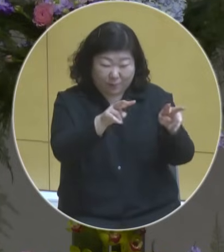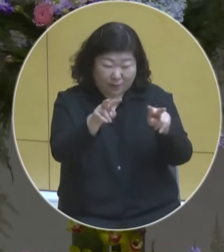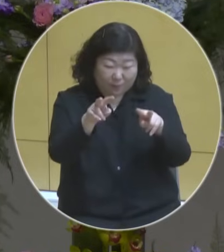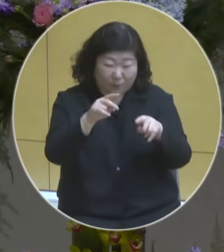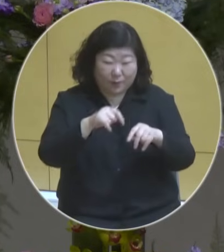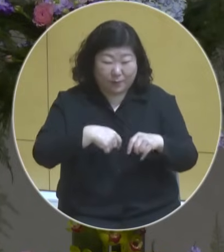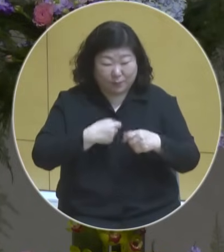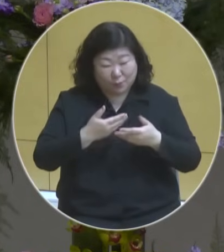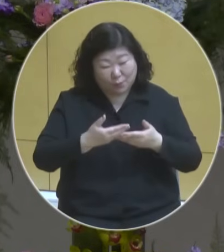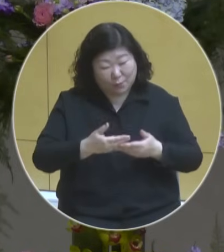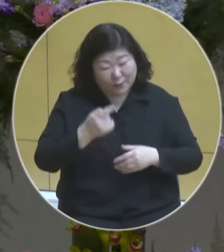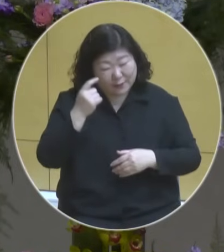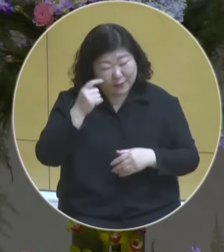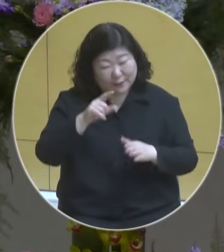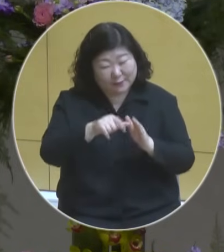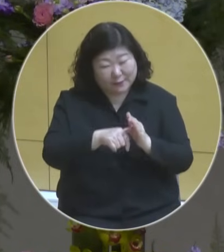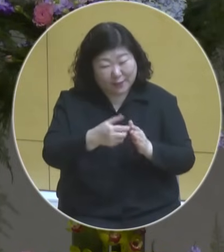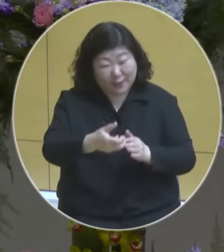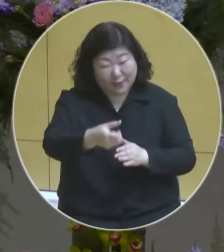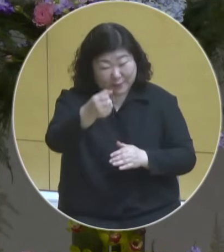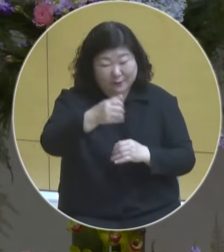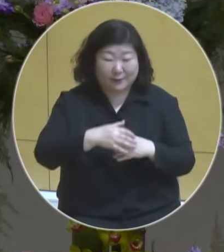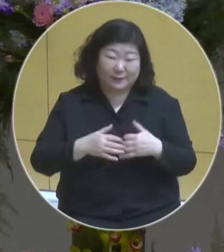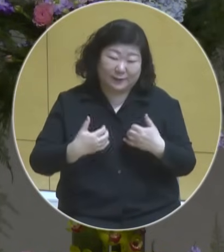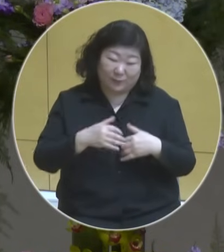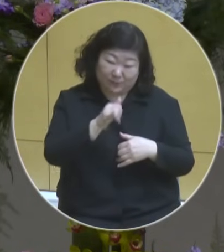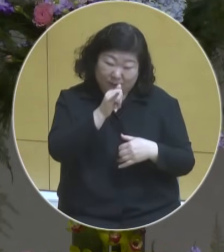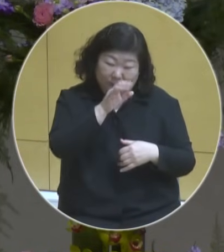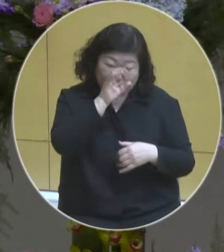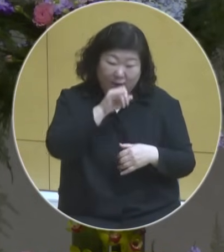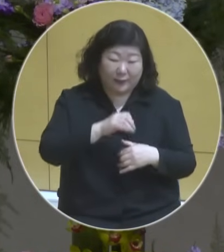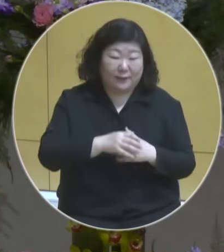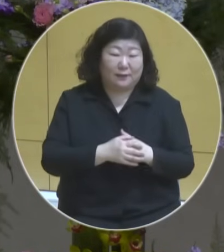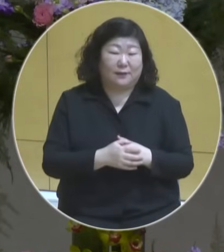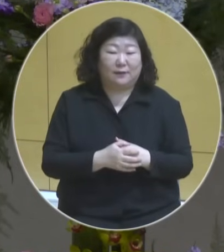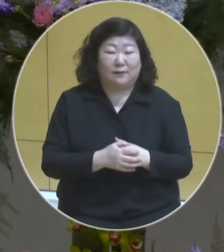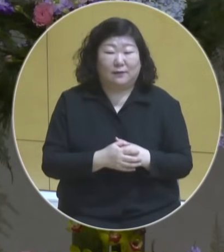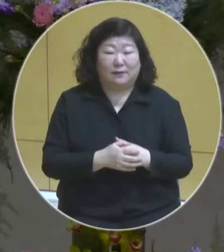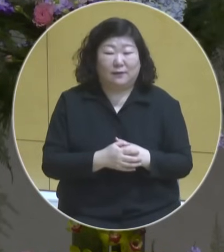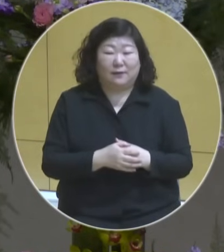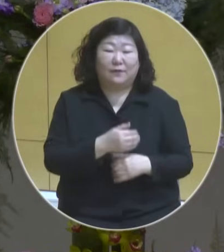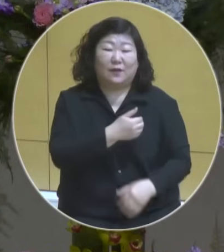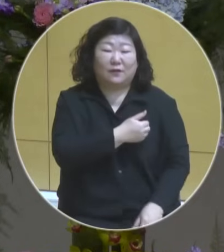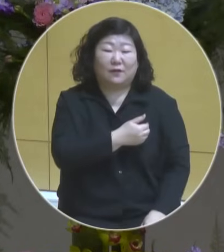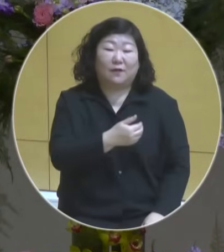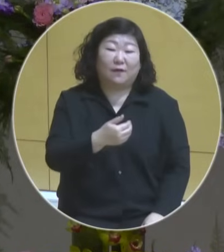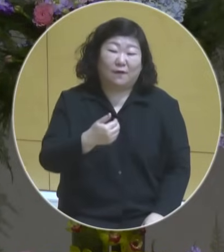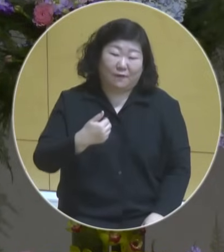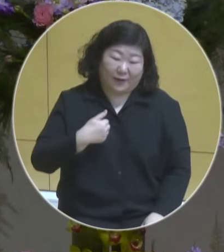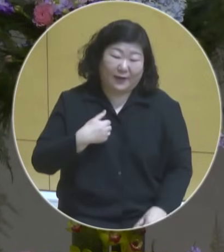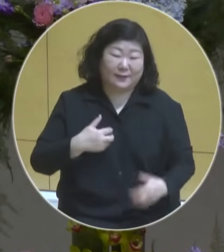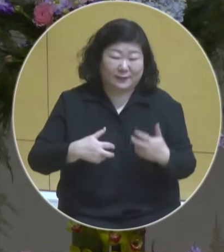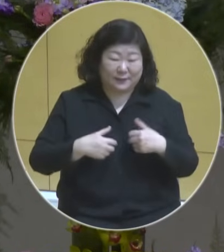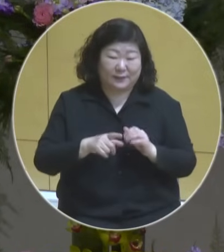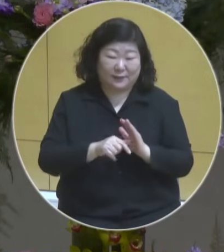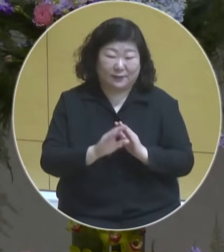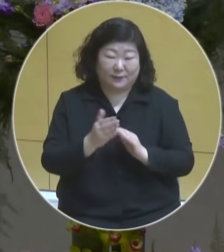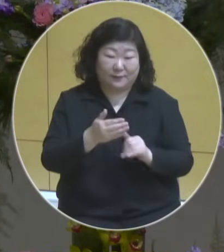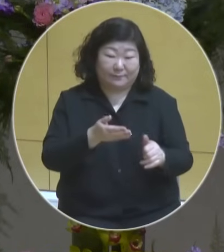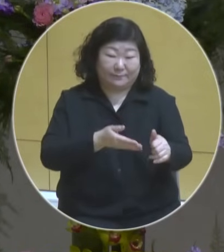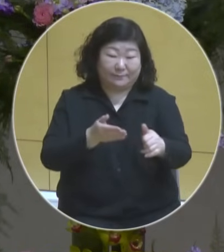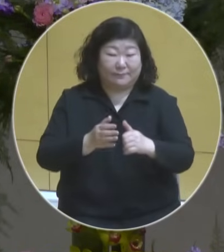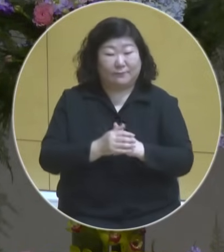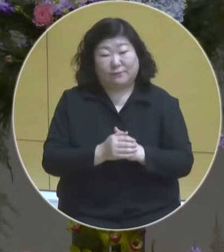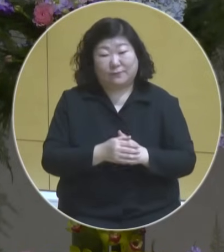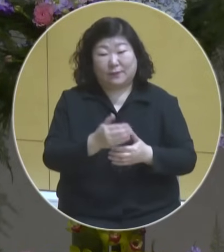갖는 그런 즐거움도 좀 가졌으면 좋겠어요 좀 넉넉하게 즐기시는 그런 시간 되셨으면 좋겠습니다 우리